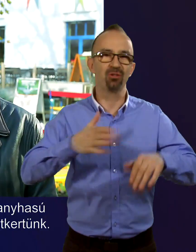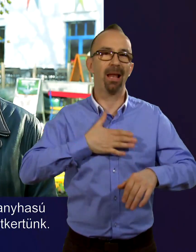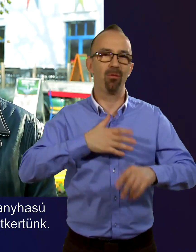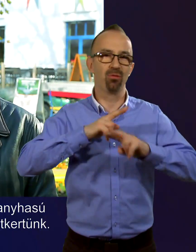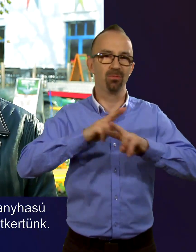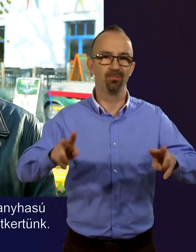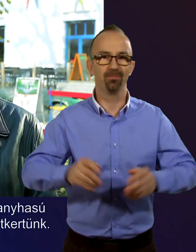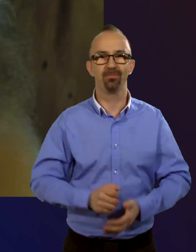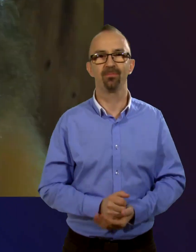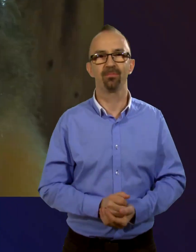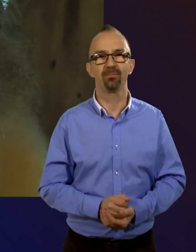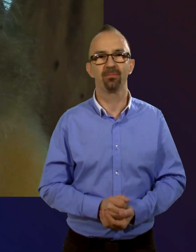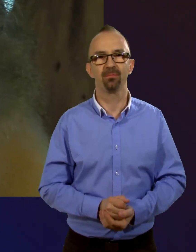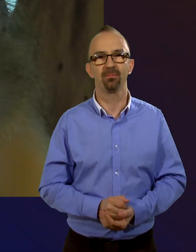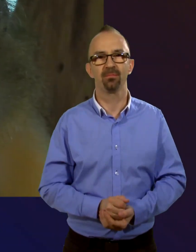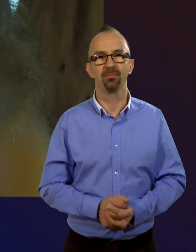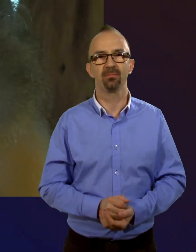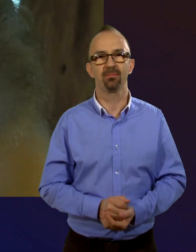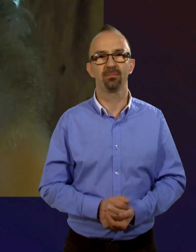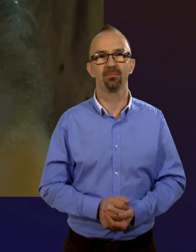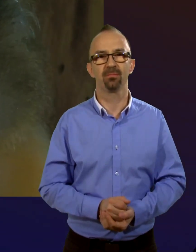mi állatkertünk.